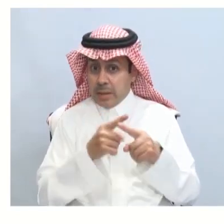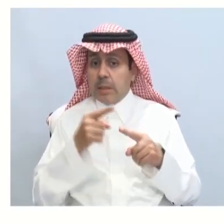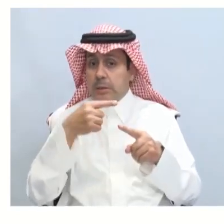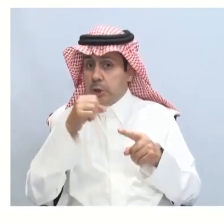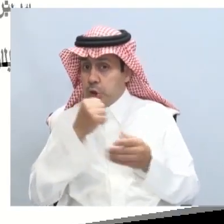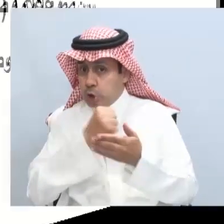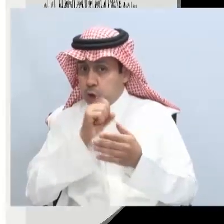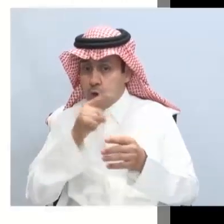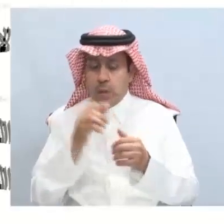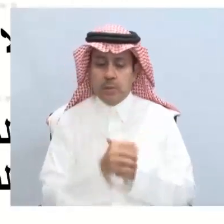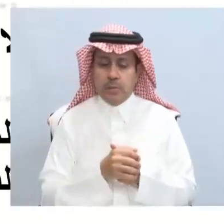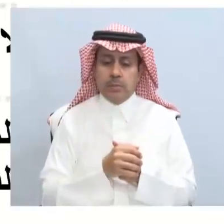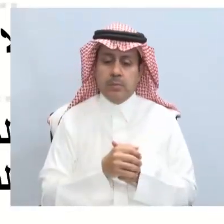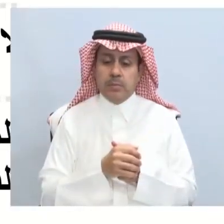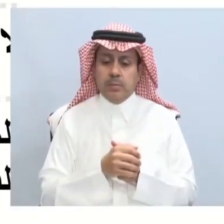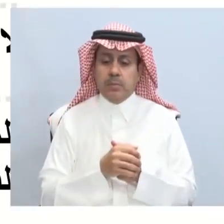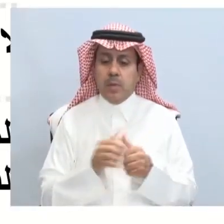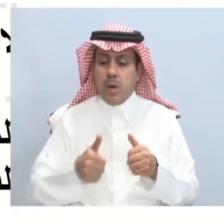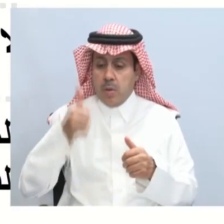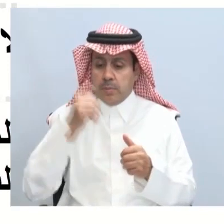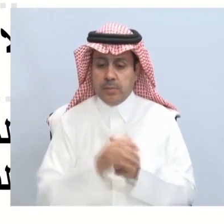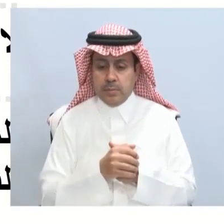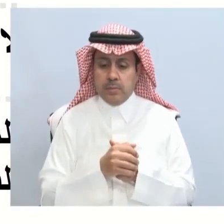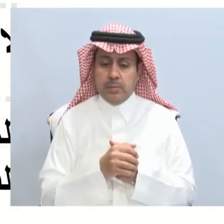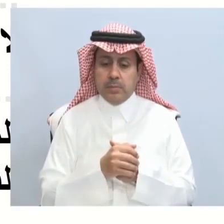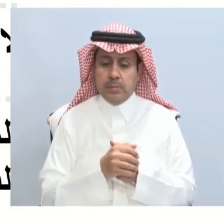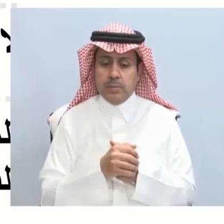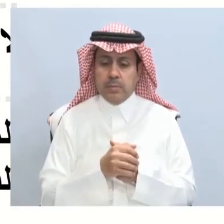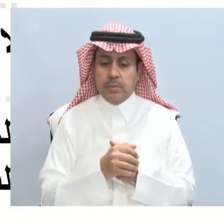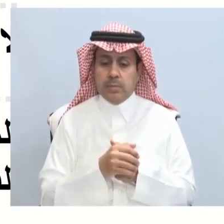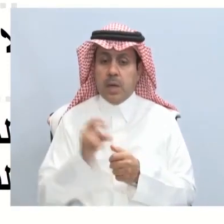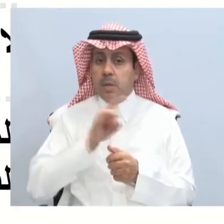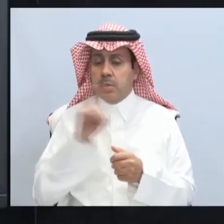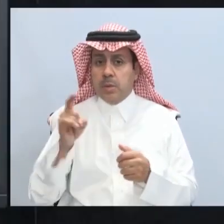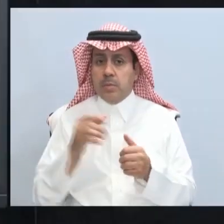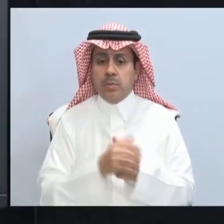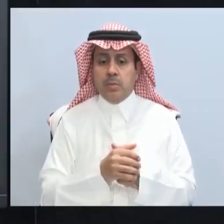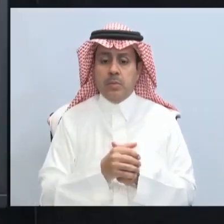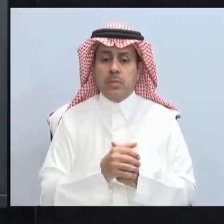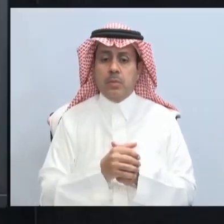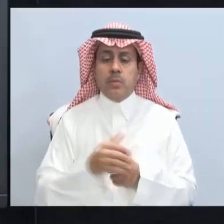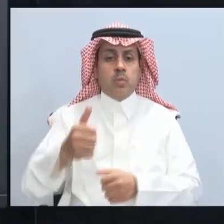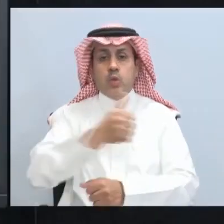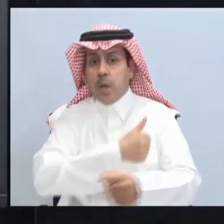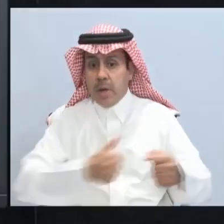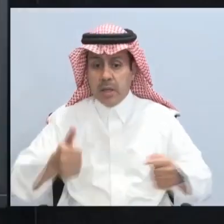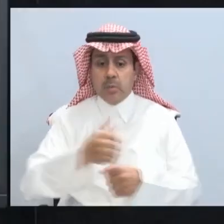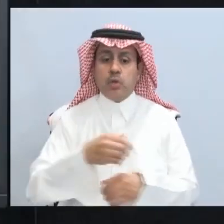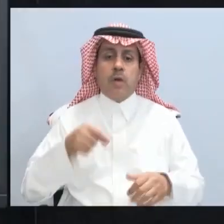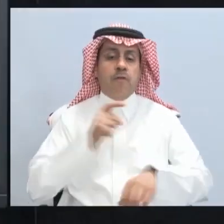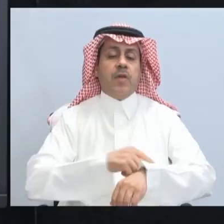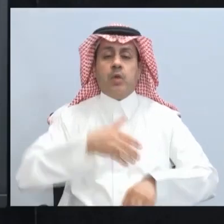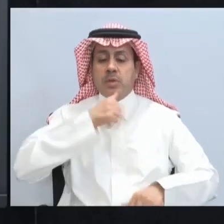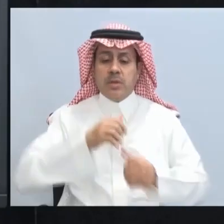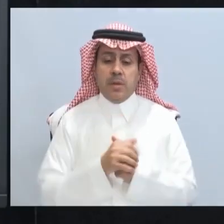اين ان وجد هنا عندنا العباره الاولى لم تكن المسابقات موجوده في عهد النبي صلى الله عليه وسلم هل هي